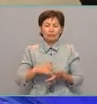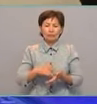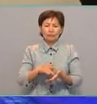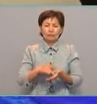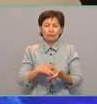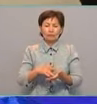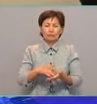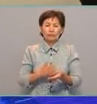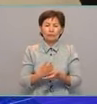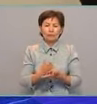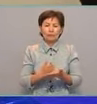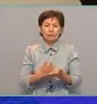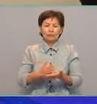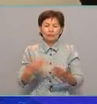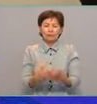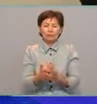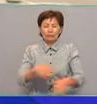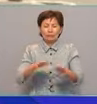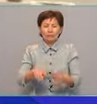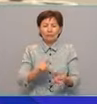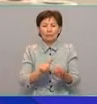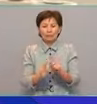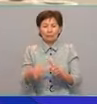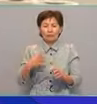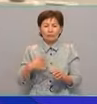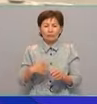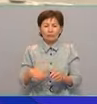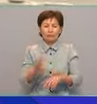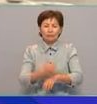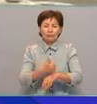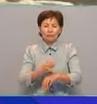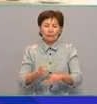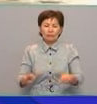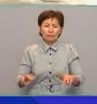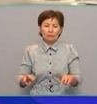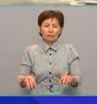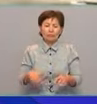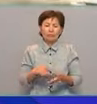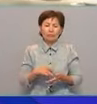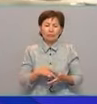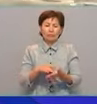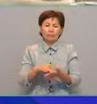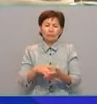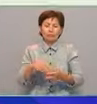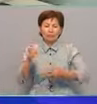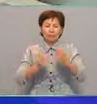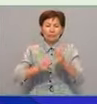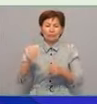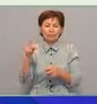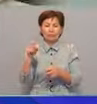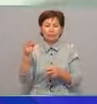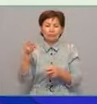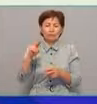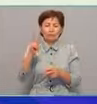кластердің жаңа орнына айналады деген үлкен үміттеміз. Үкімет басшысы сапар аясында еліміздегі бірегей кәсіпорын Зерде керамика зауытының